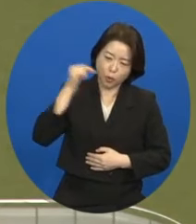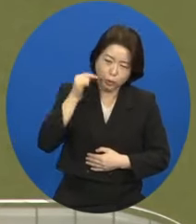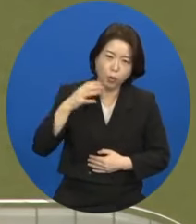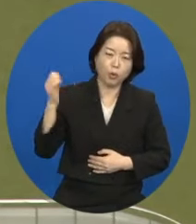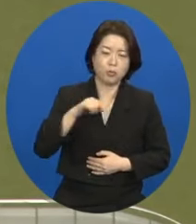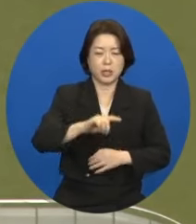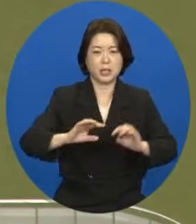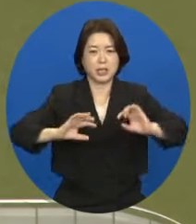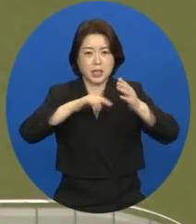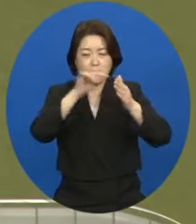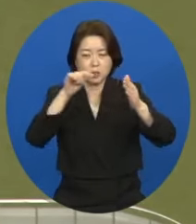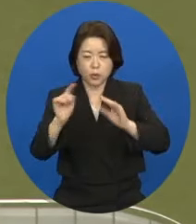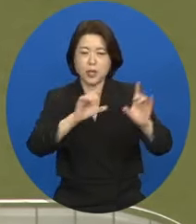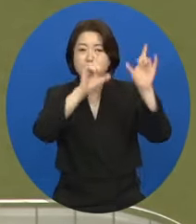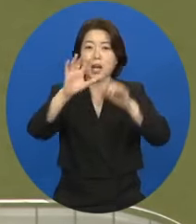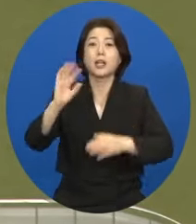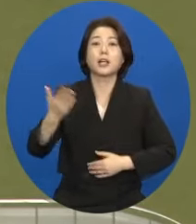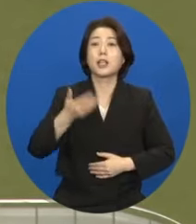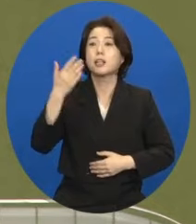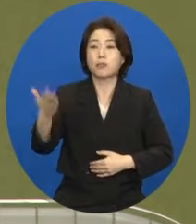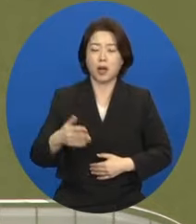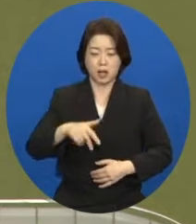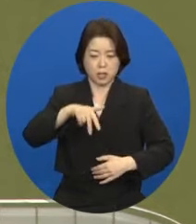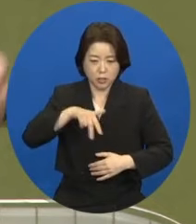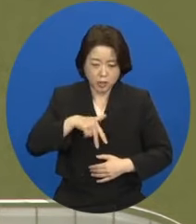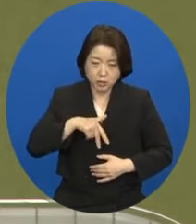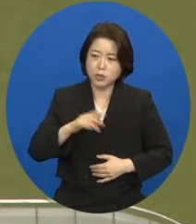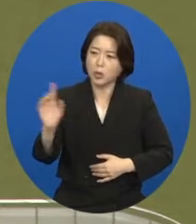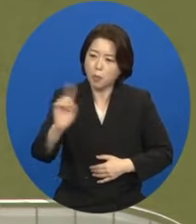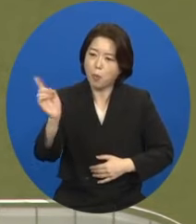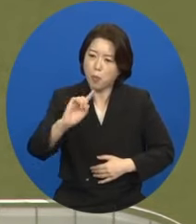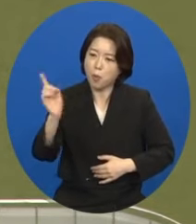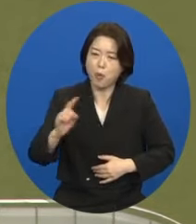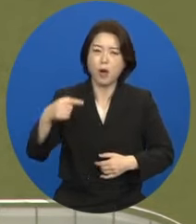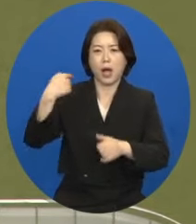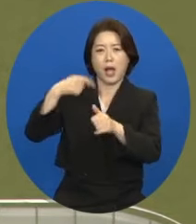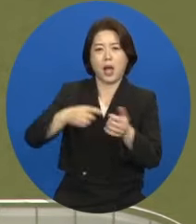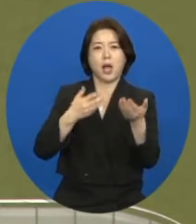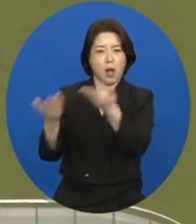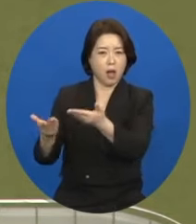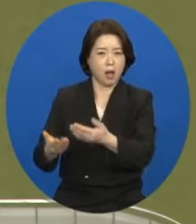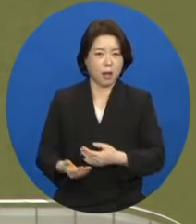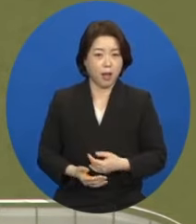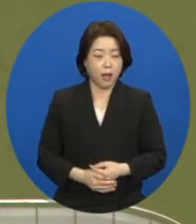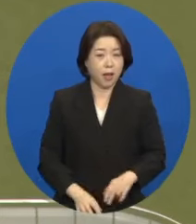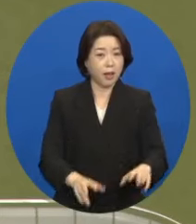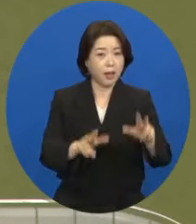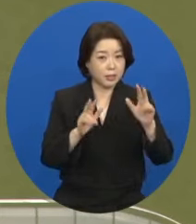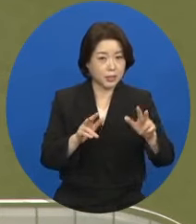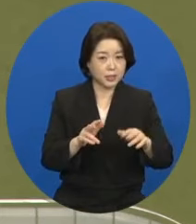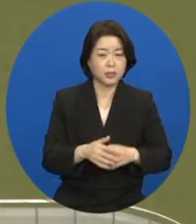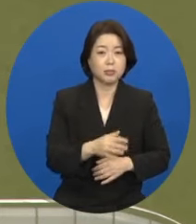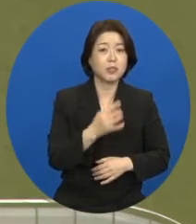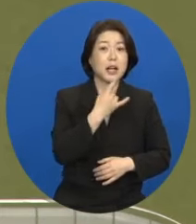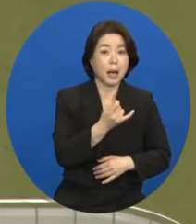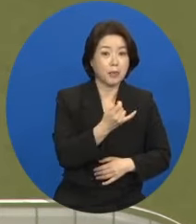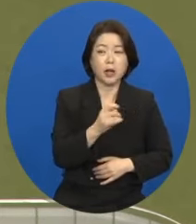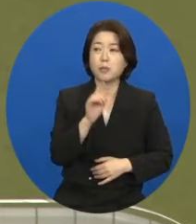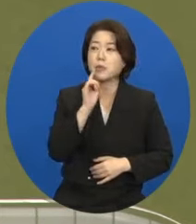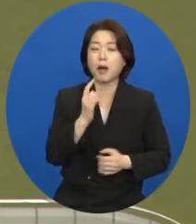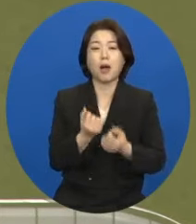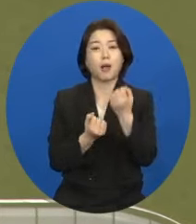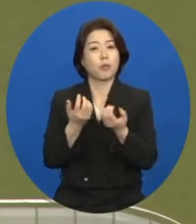이 세상에서 살아야 합니다. 정체성을 자꾸 불러일으키는 거죠. 이것이 지금 아비가일이 하는